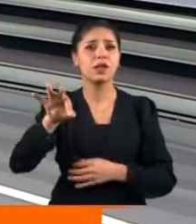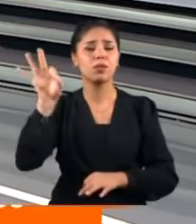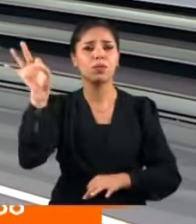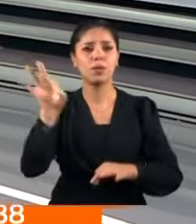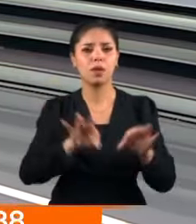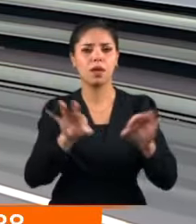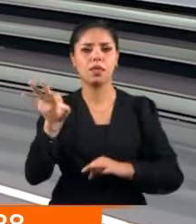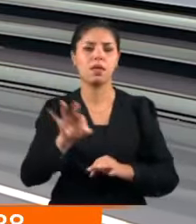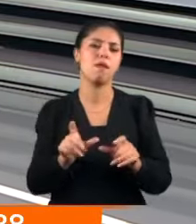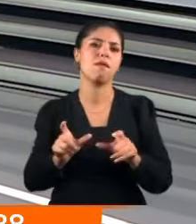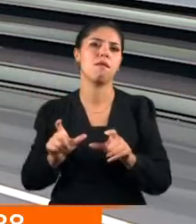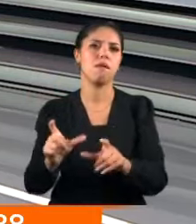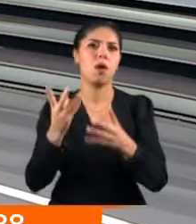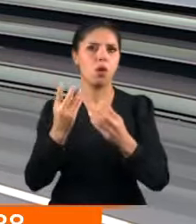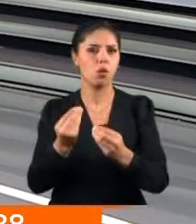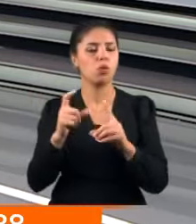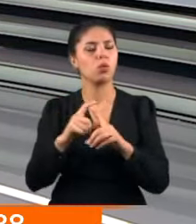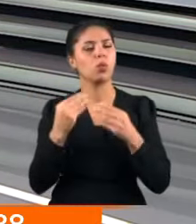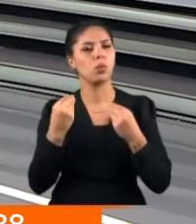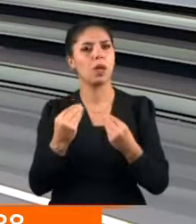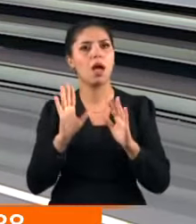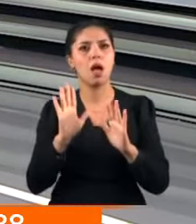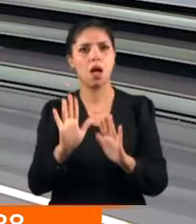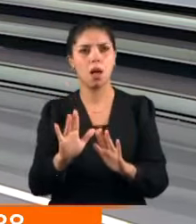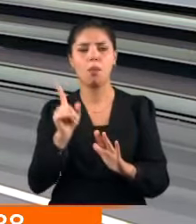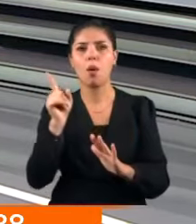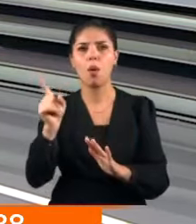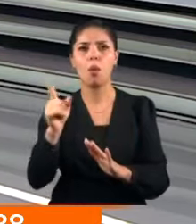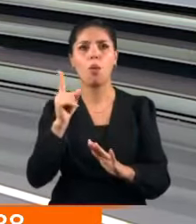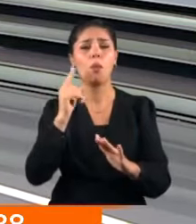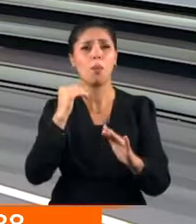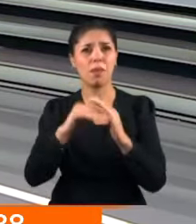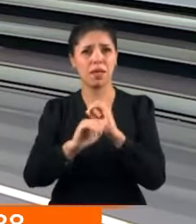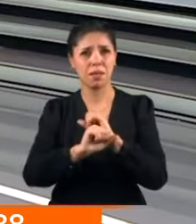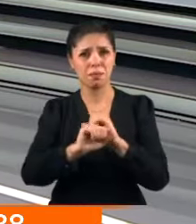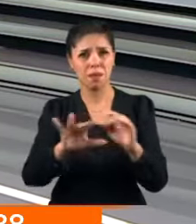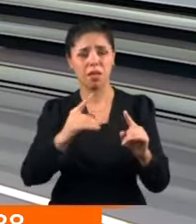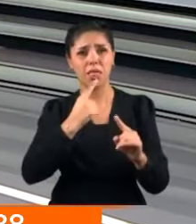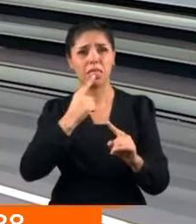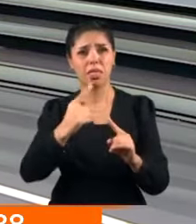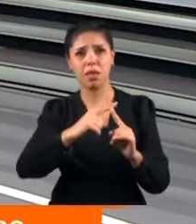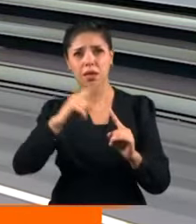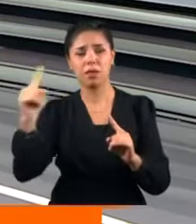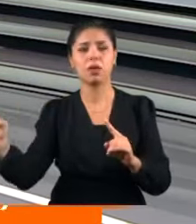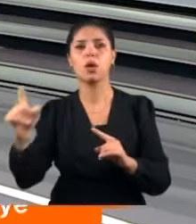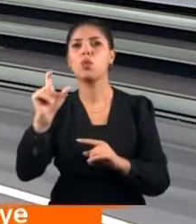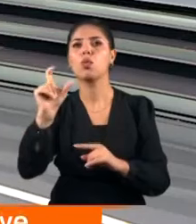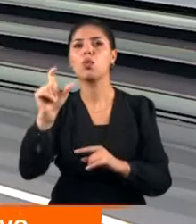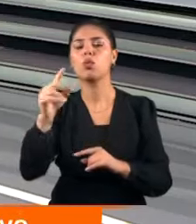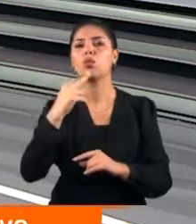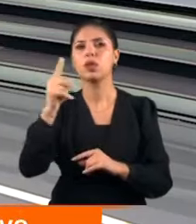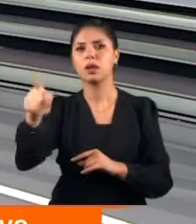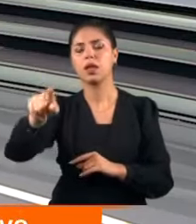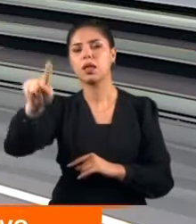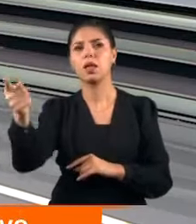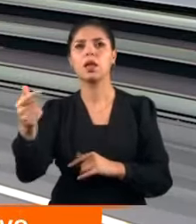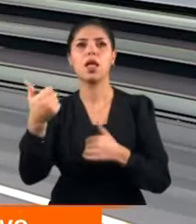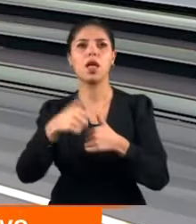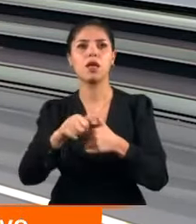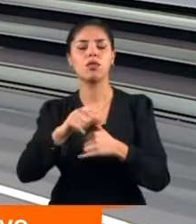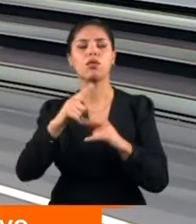anda tedavi altında. Durumu iyiye gidiyor ama o mesajın paylaşıldığı günden bu yana Akyürek ve eşi tehdit mesajları almaya